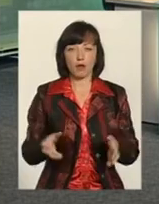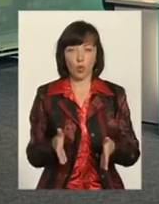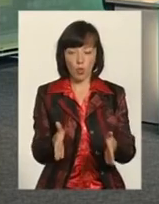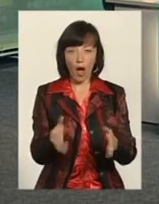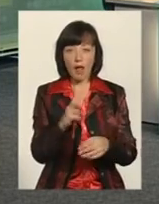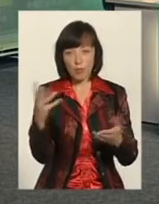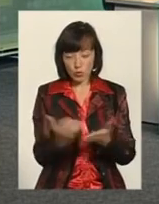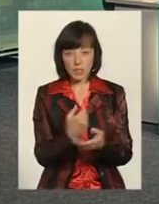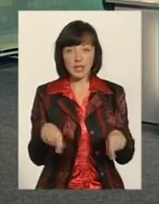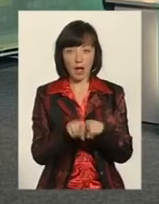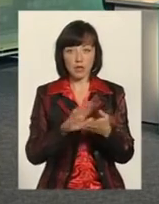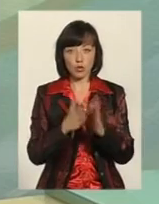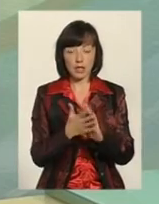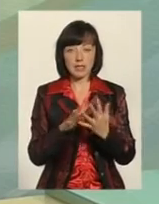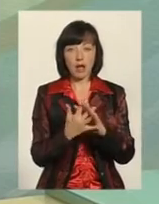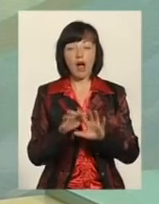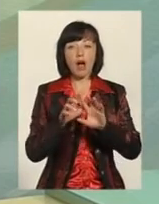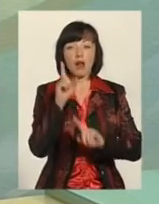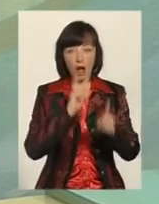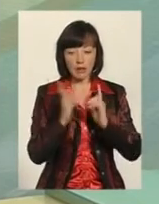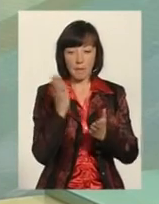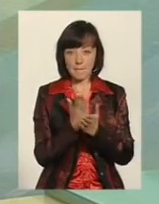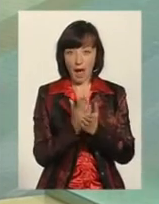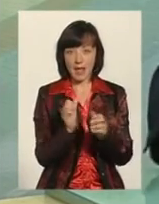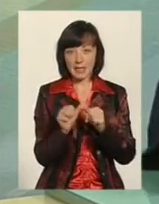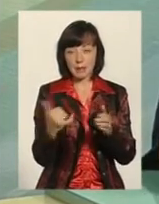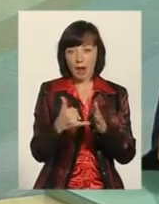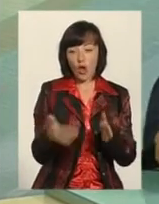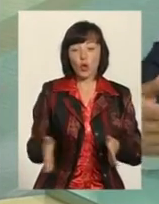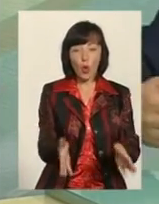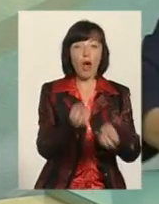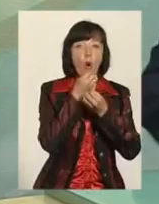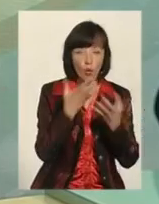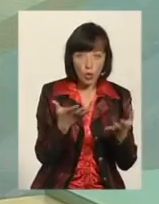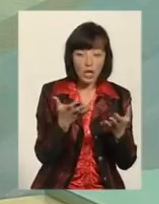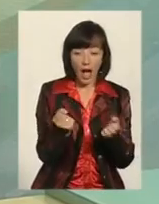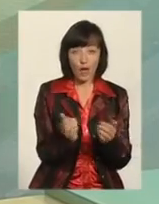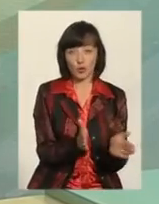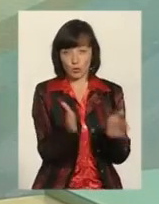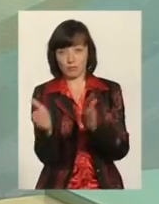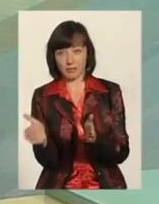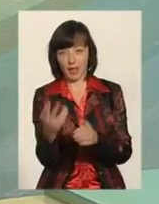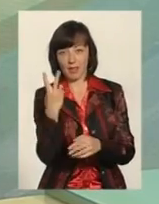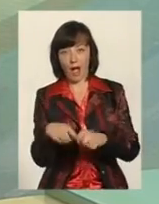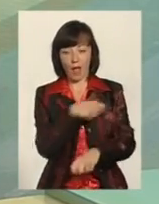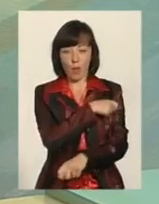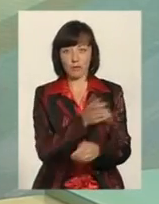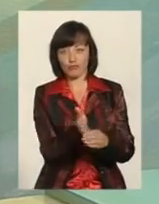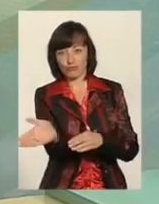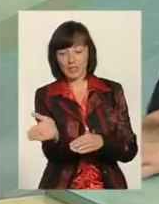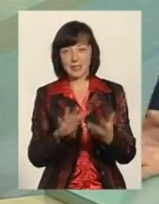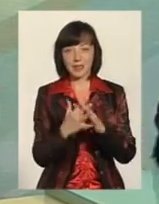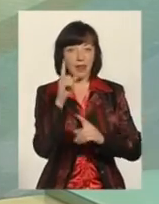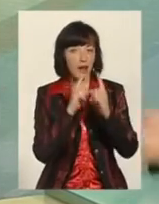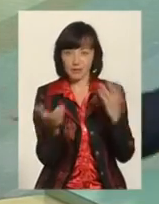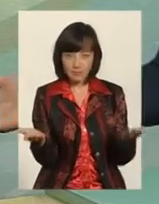Але виходить ситуація, що та сільська рада, яка має заправку, в неї дороги будуть хороші, а чуть-чуть, вибачте, 2 кілометри в стороні в сільській рада,